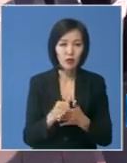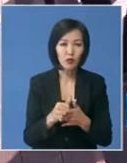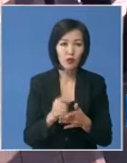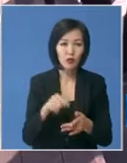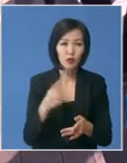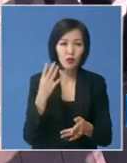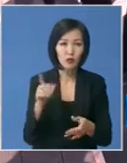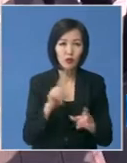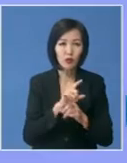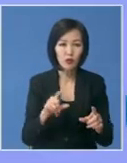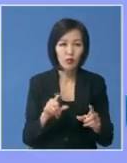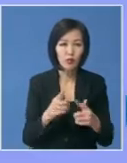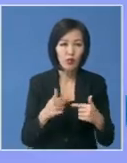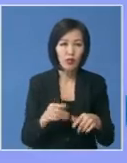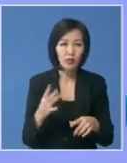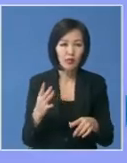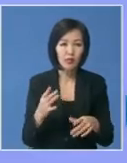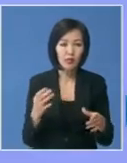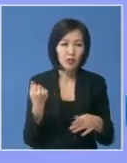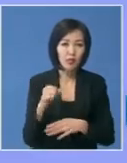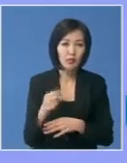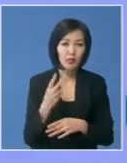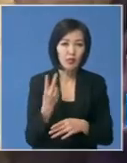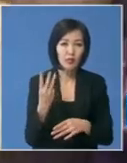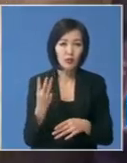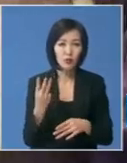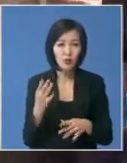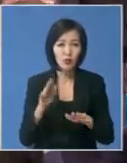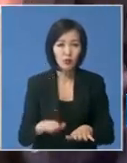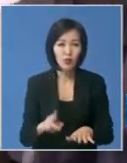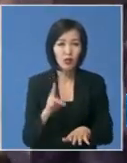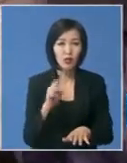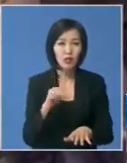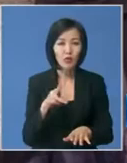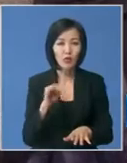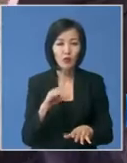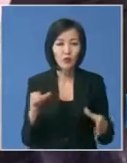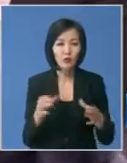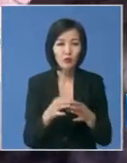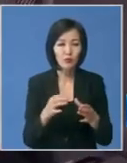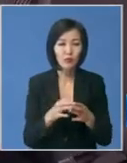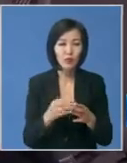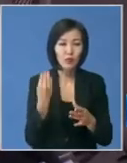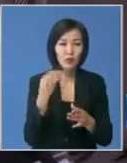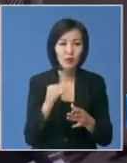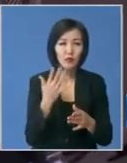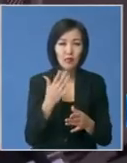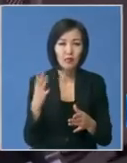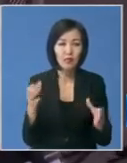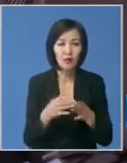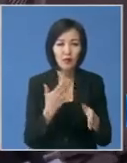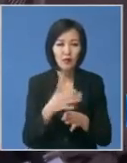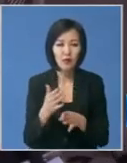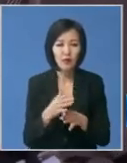5-ші элемент командасы жеңіп алды. 2-ші және 3-ші орындарды Кептулаев ұжымы мен Керемет бестік командалары бөлісті.